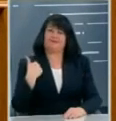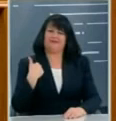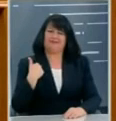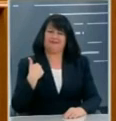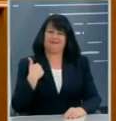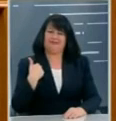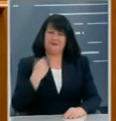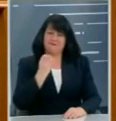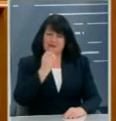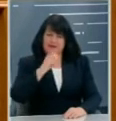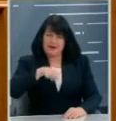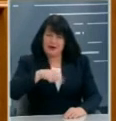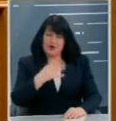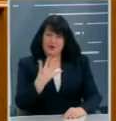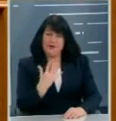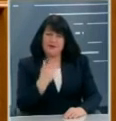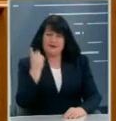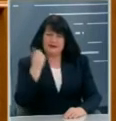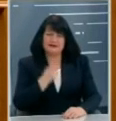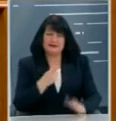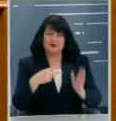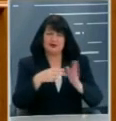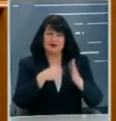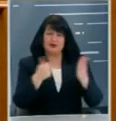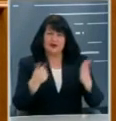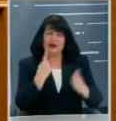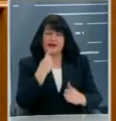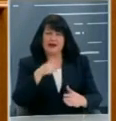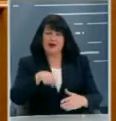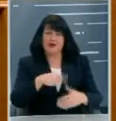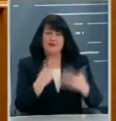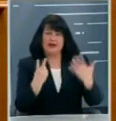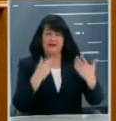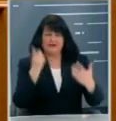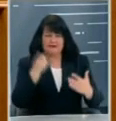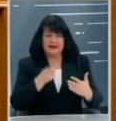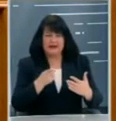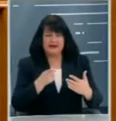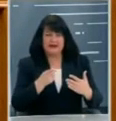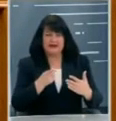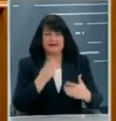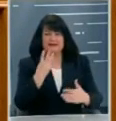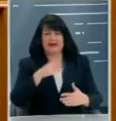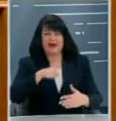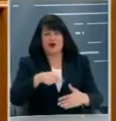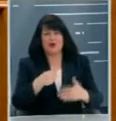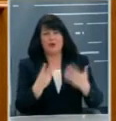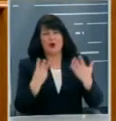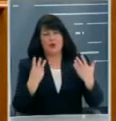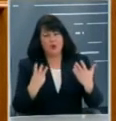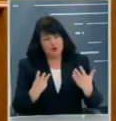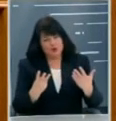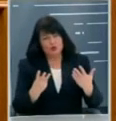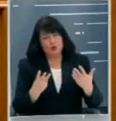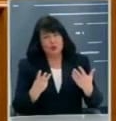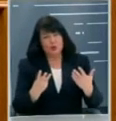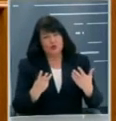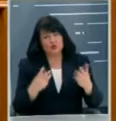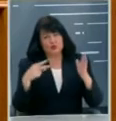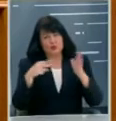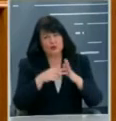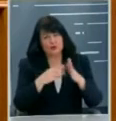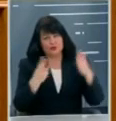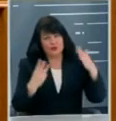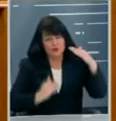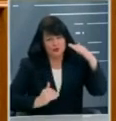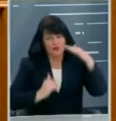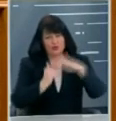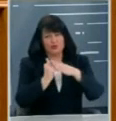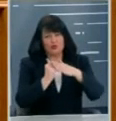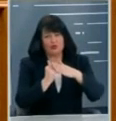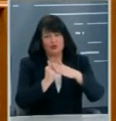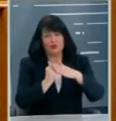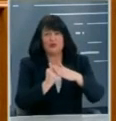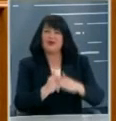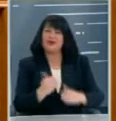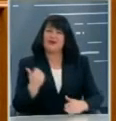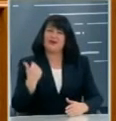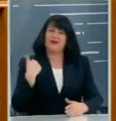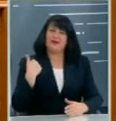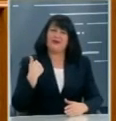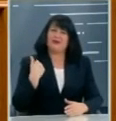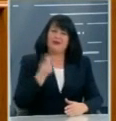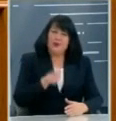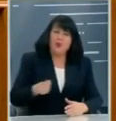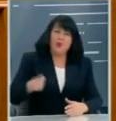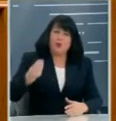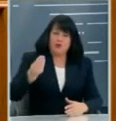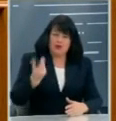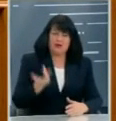το 0,5 του 2016, το 1,7 του 2017, το 3,8 που αποτελεί την οροφή, το ταβάνι για τις